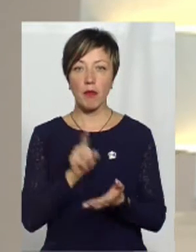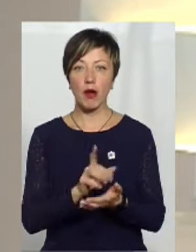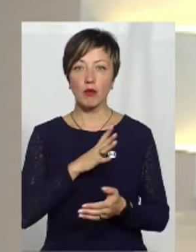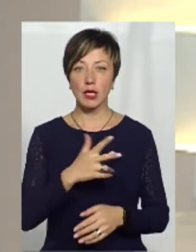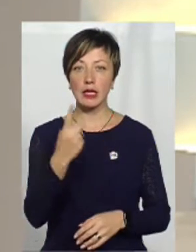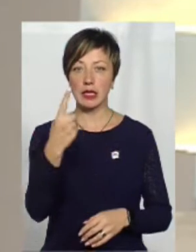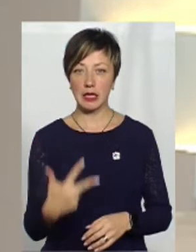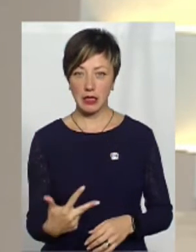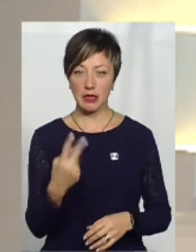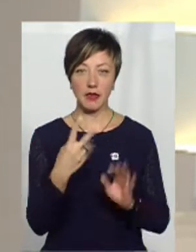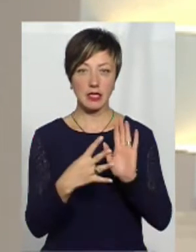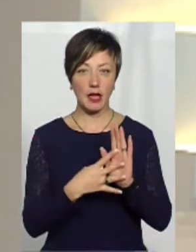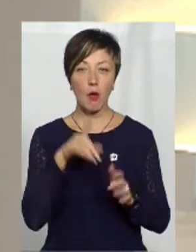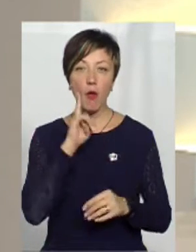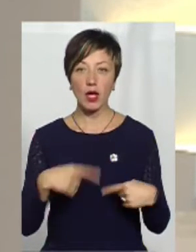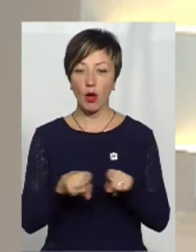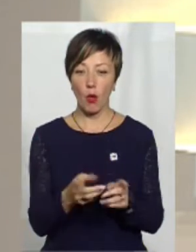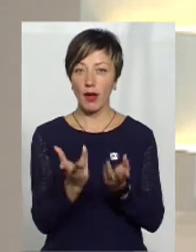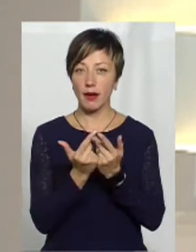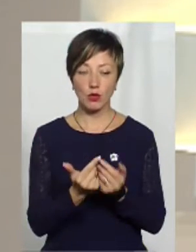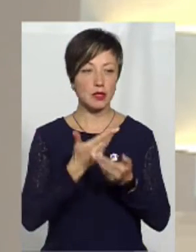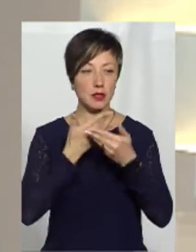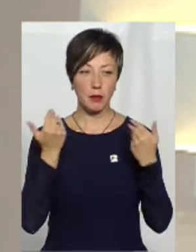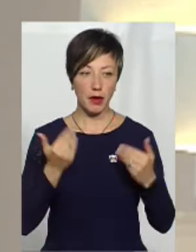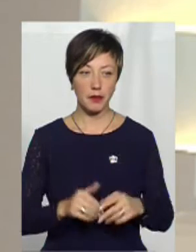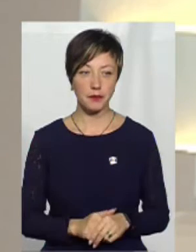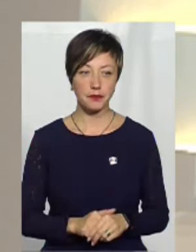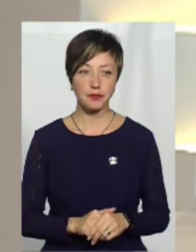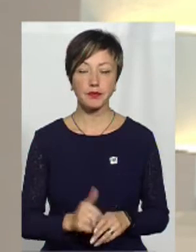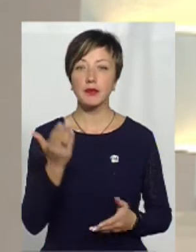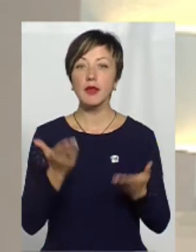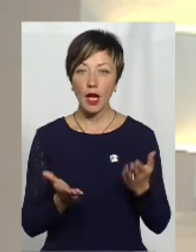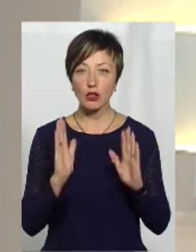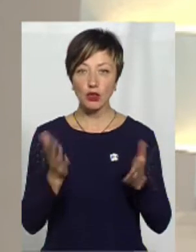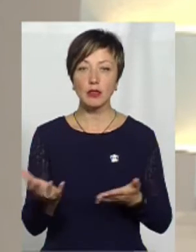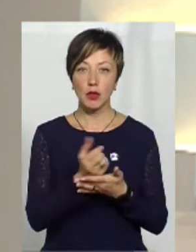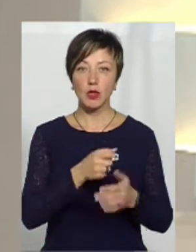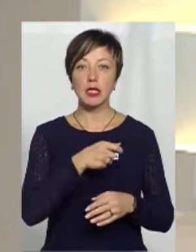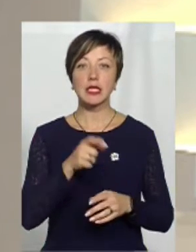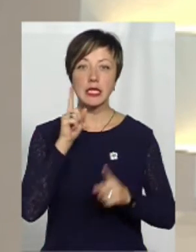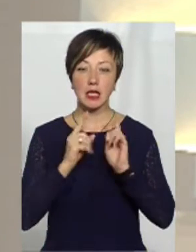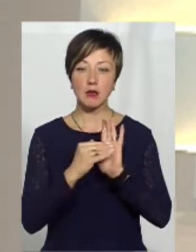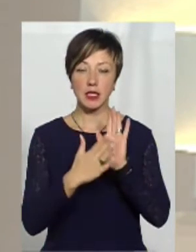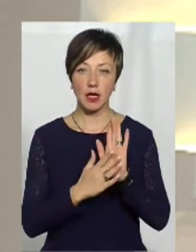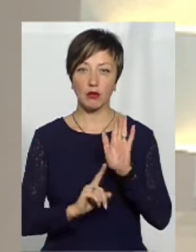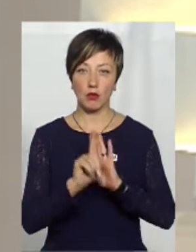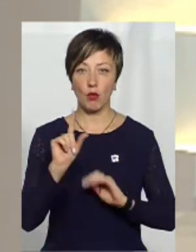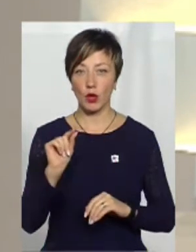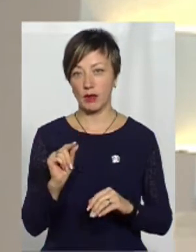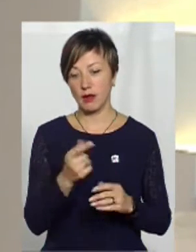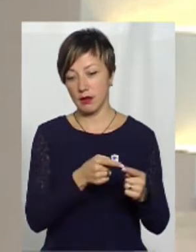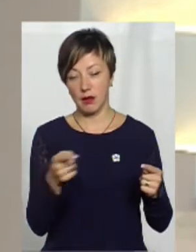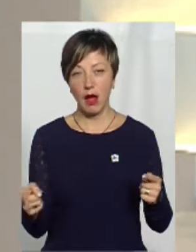як мінімум третина, це 29, поки такої кількості немає. Якщо зберуть, сесію призначать із понеділка. Тим